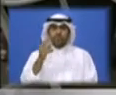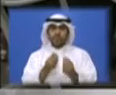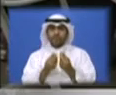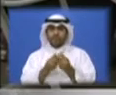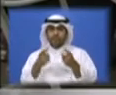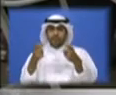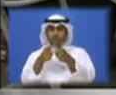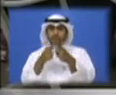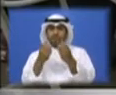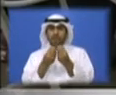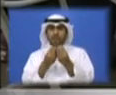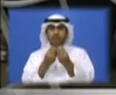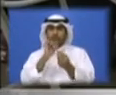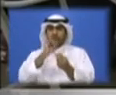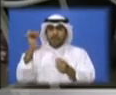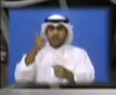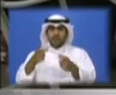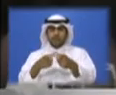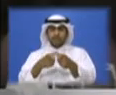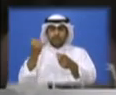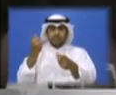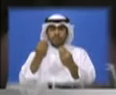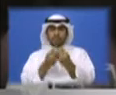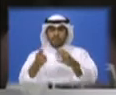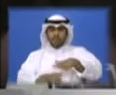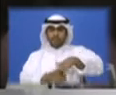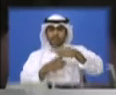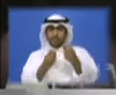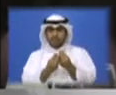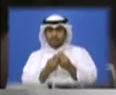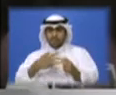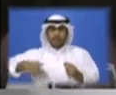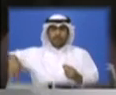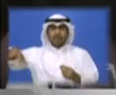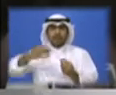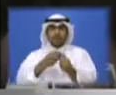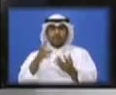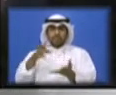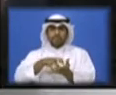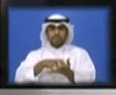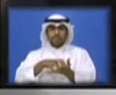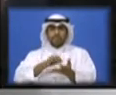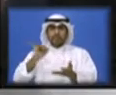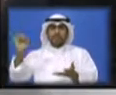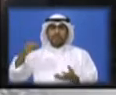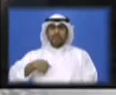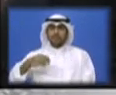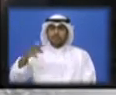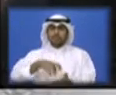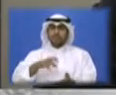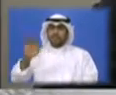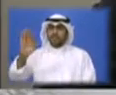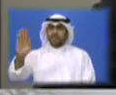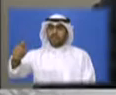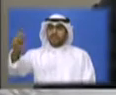الأعمال العرب الذي ترأسه الشيخ الدكتور حصة سعد العبدالله السالم الصباح مع نائبة محافظ مدينة سان بطرسبرغ أولغا